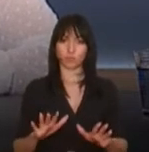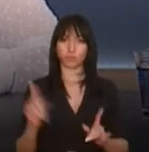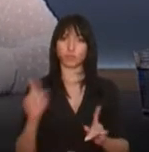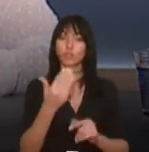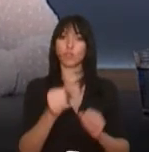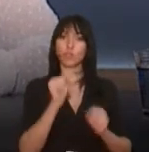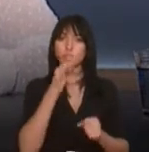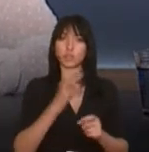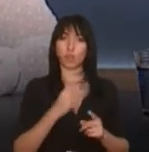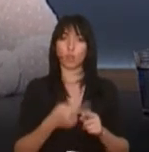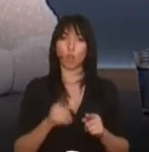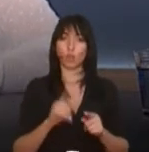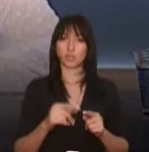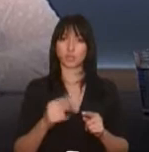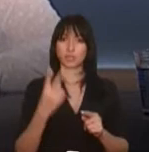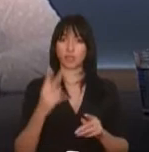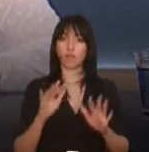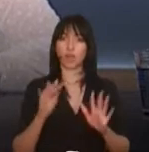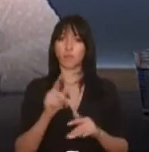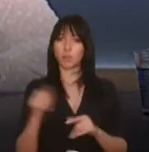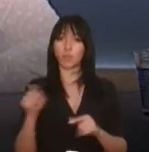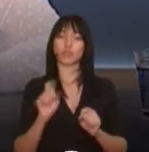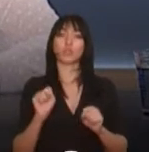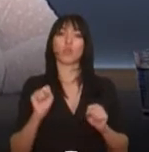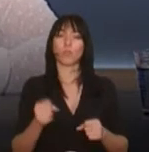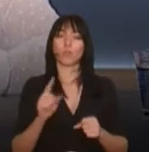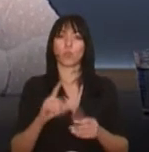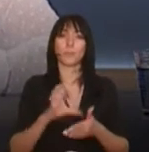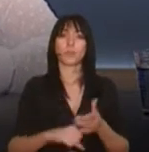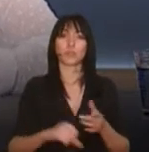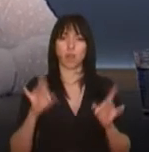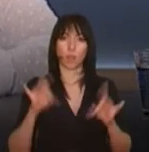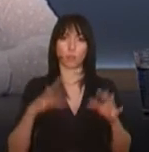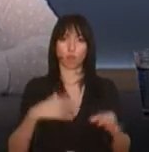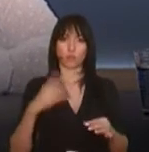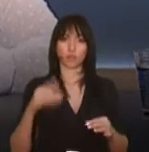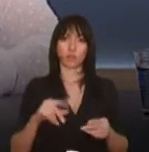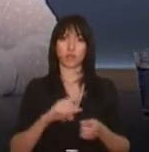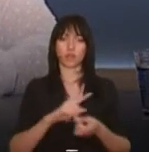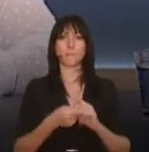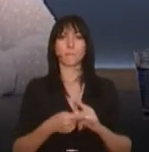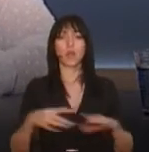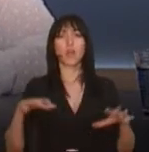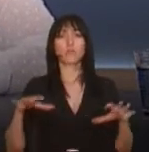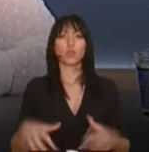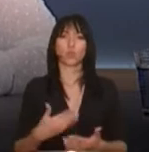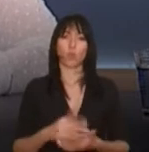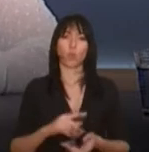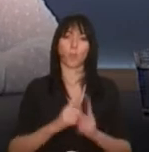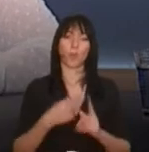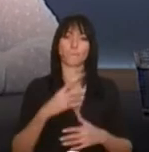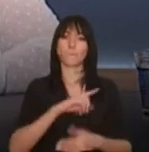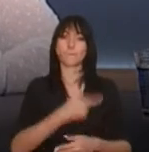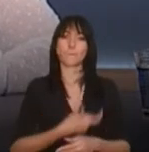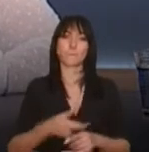сказати про ці два випадки, що могло спровокувати раптову смерть? Тобто перевтома, перехвилювання